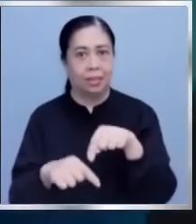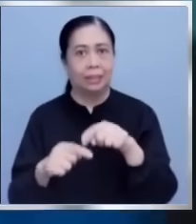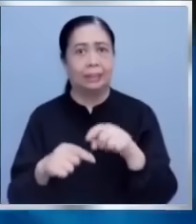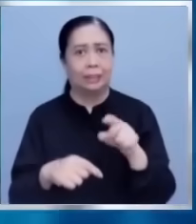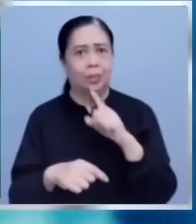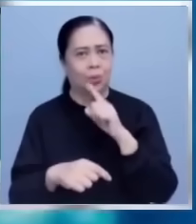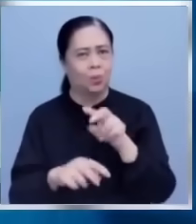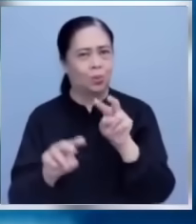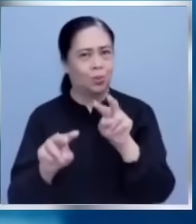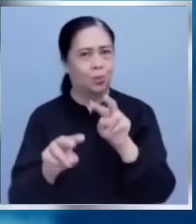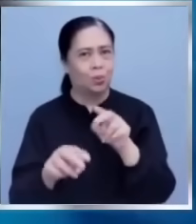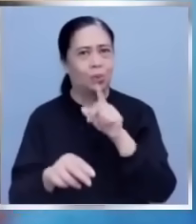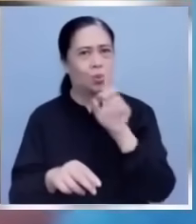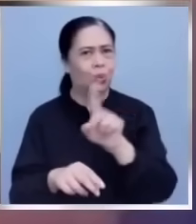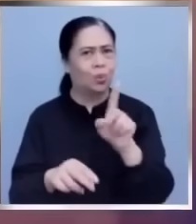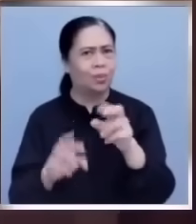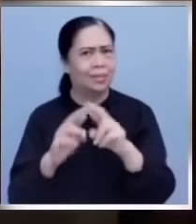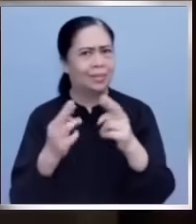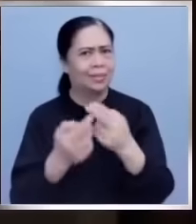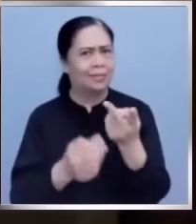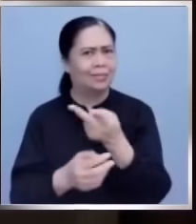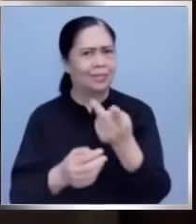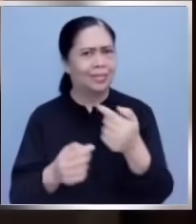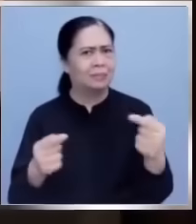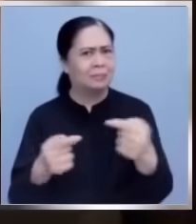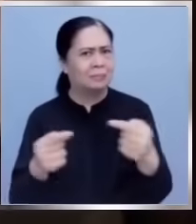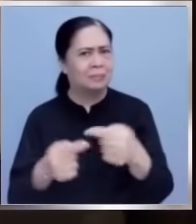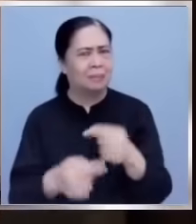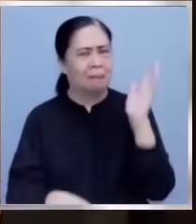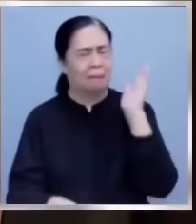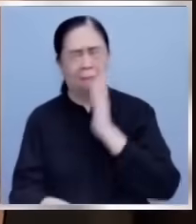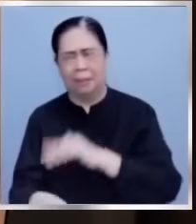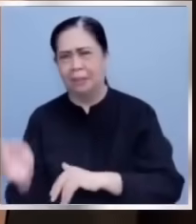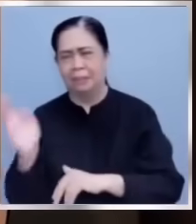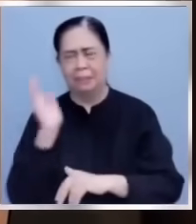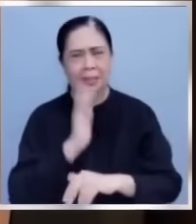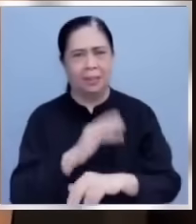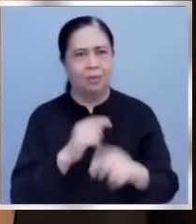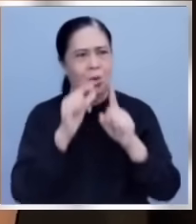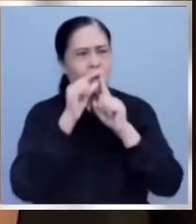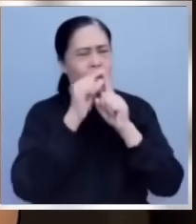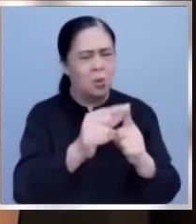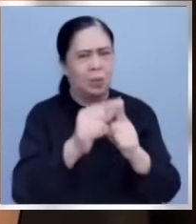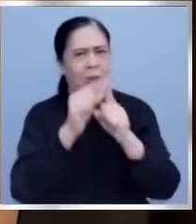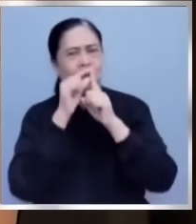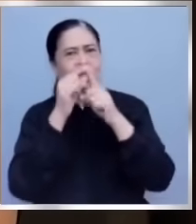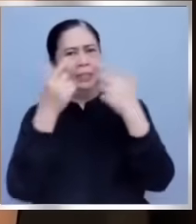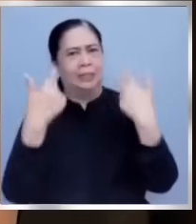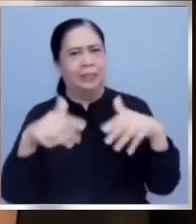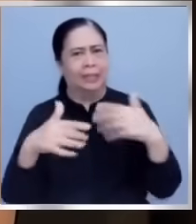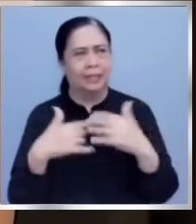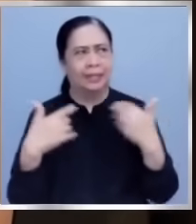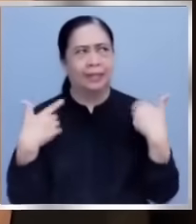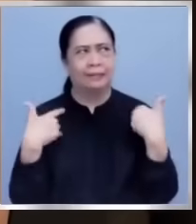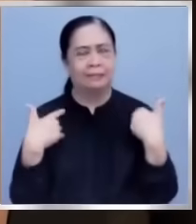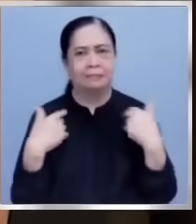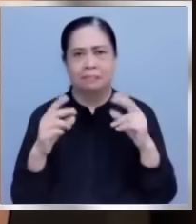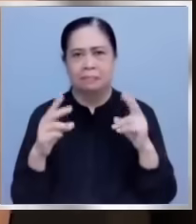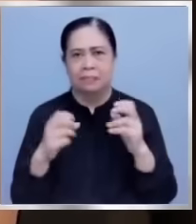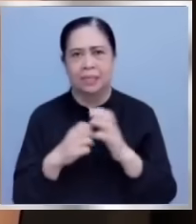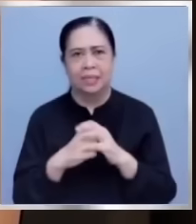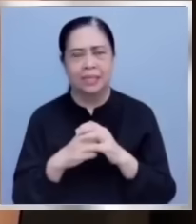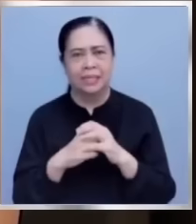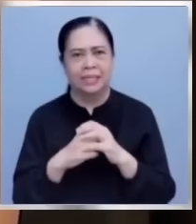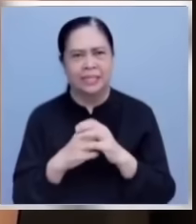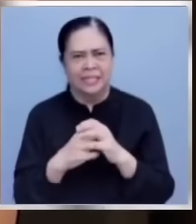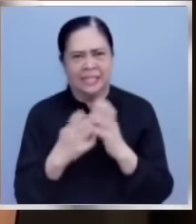daw ang kanilang banggaan. Mga sampal, meron mga maanghang na salita. Meron yung parang mapapakringe ka na